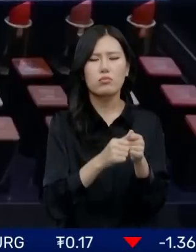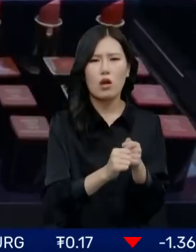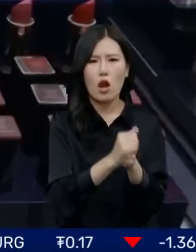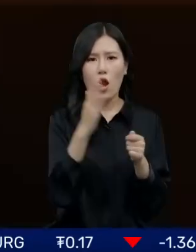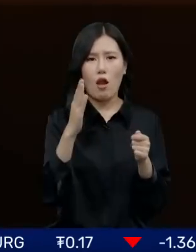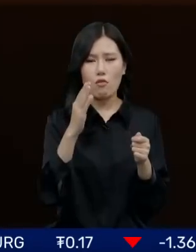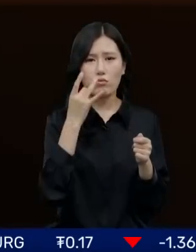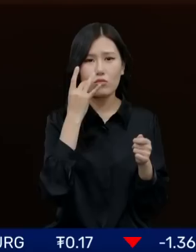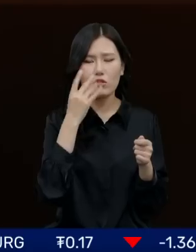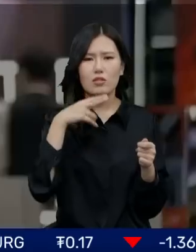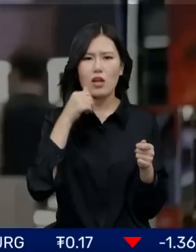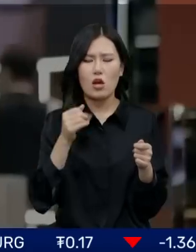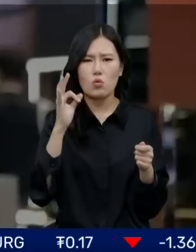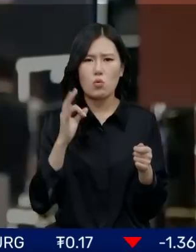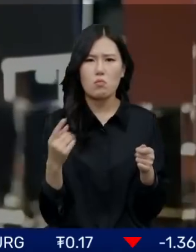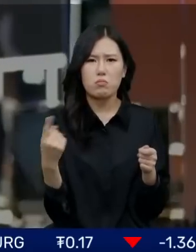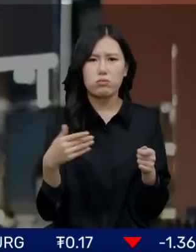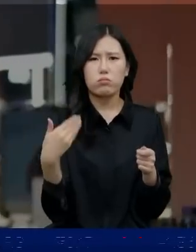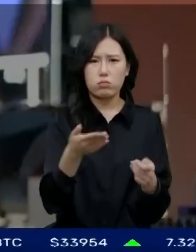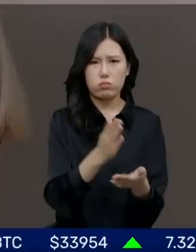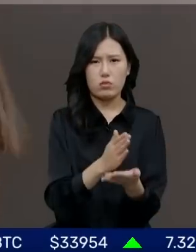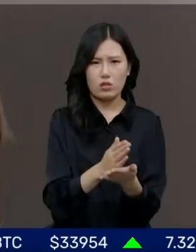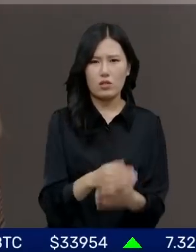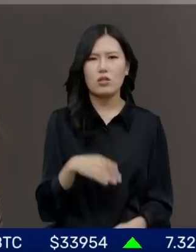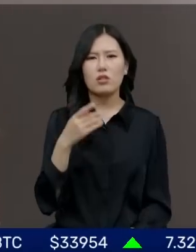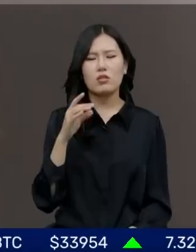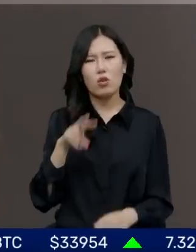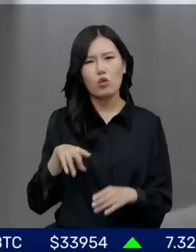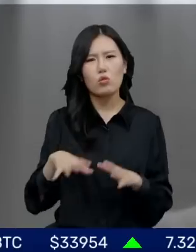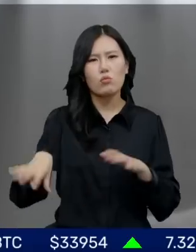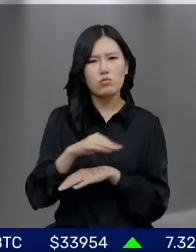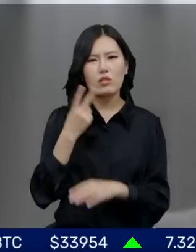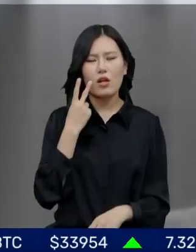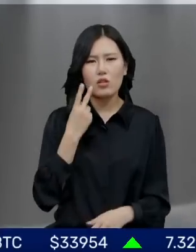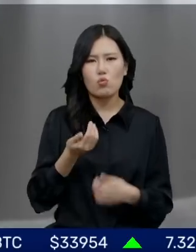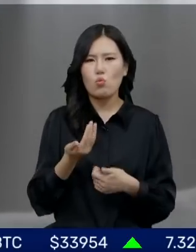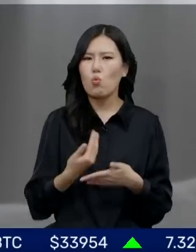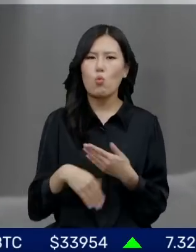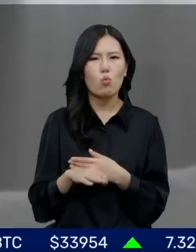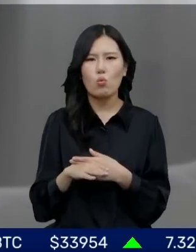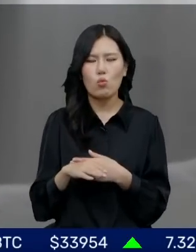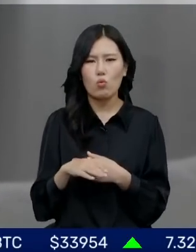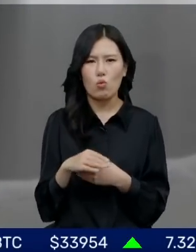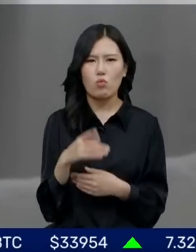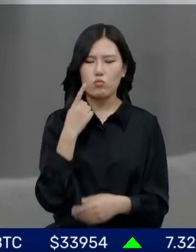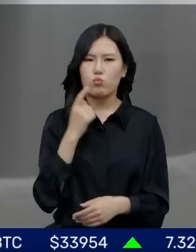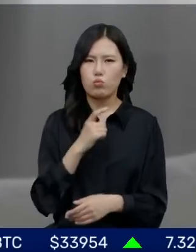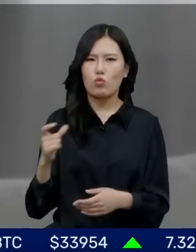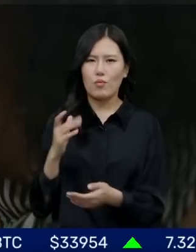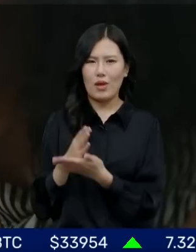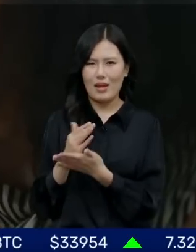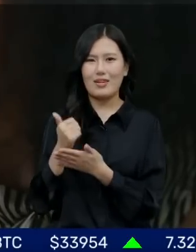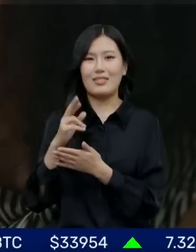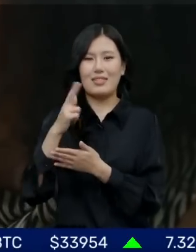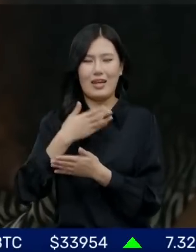Түнчлэн ээжүүдийг карьер хөх хүсэлгүй байдгаа гэх ойлголт нийгэмд дэлгэрсэн байдаг. Харин бодит байдал дээр энэ нь эсрэгээрээ байгааг энэ төрлийн судалгаа